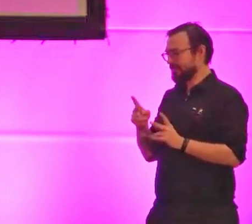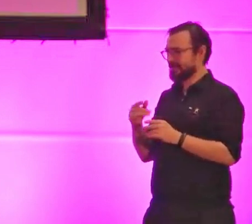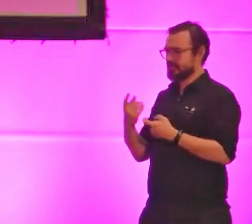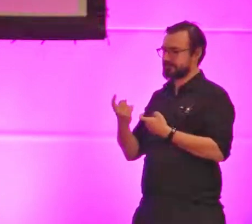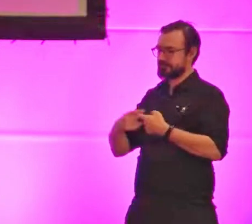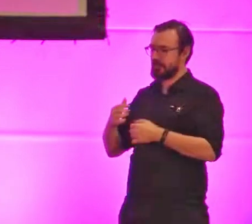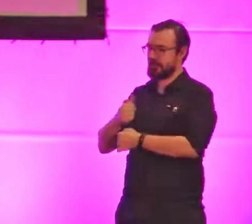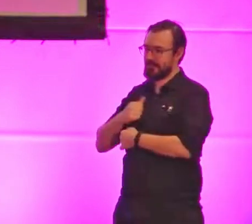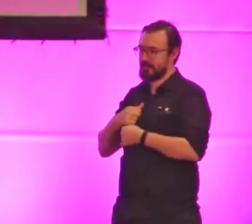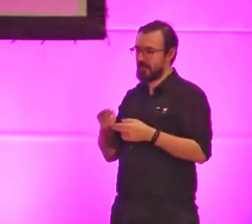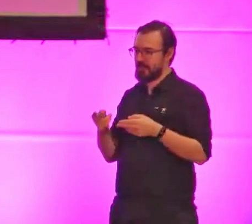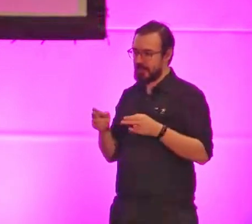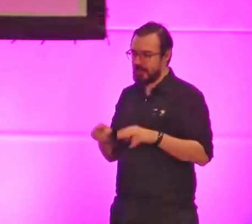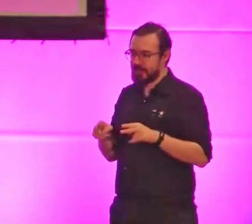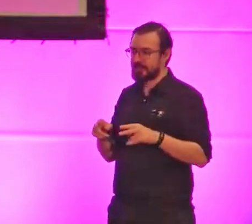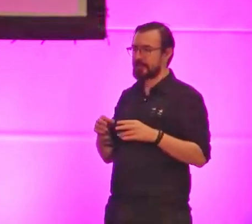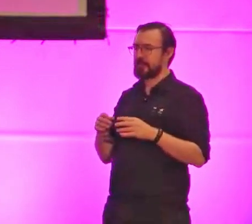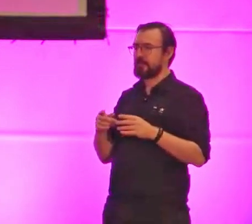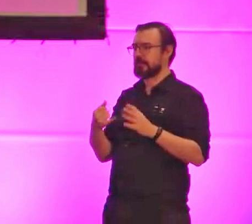rätten och